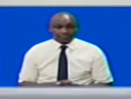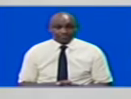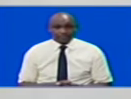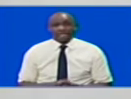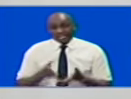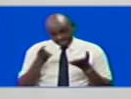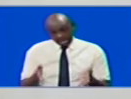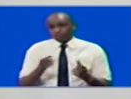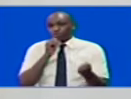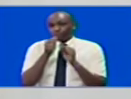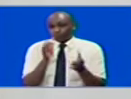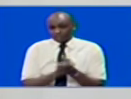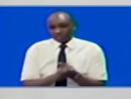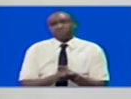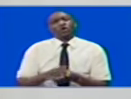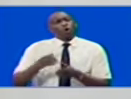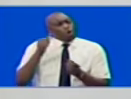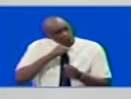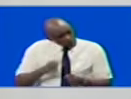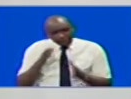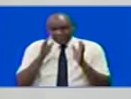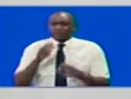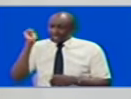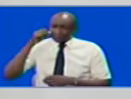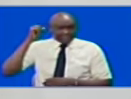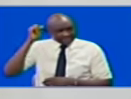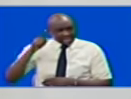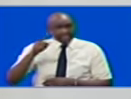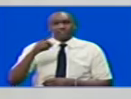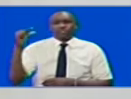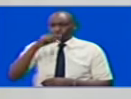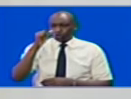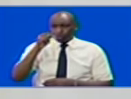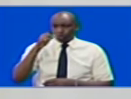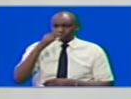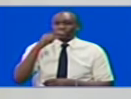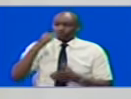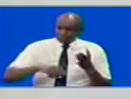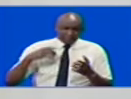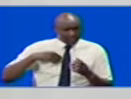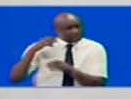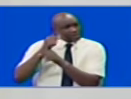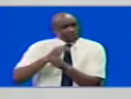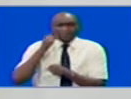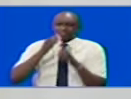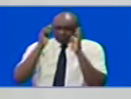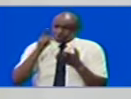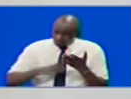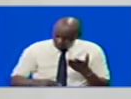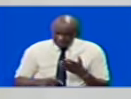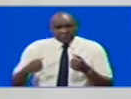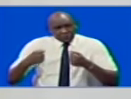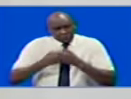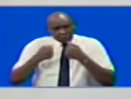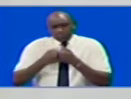Tuangazie spoti ambapo mchezaji wa zamani wa Harambee Stars George Sunguti anasema wadau wanapaswa kutilia maanani michuano